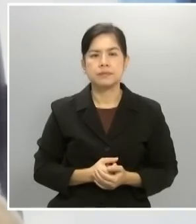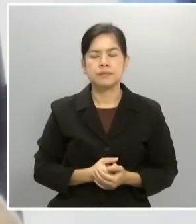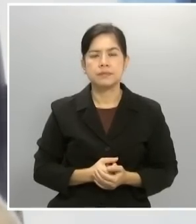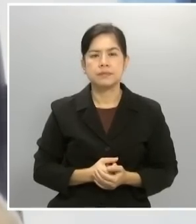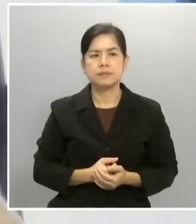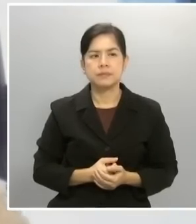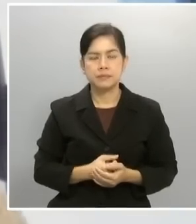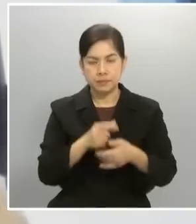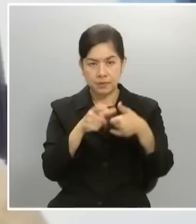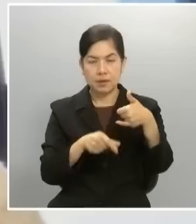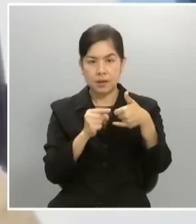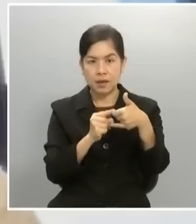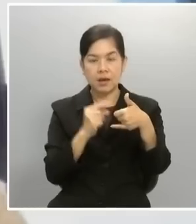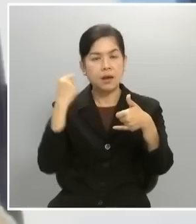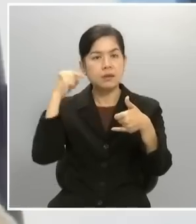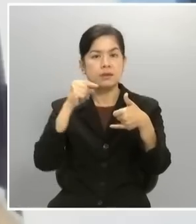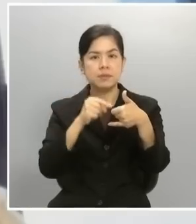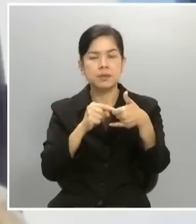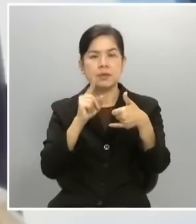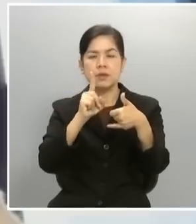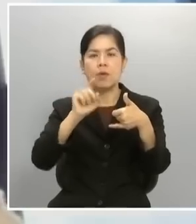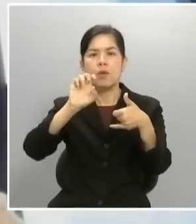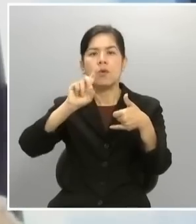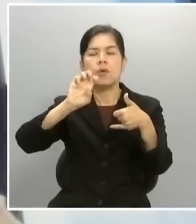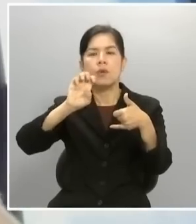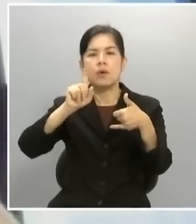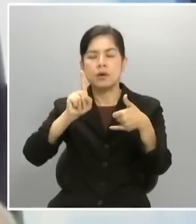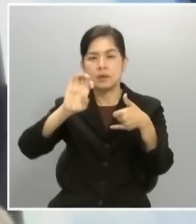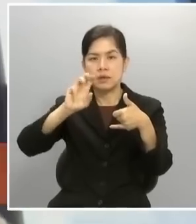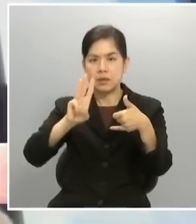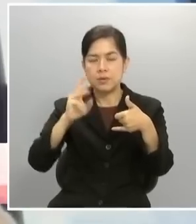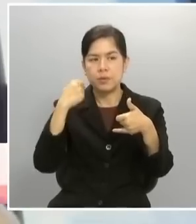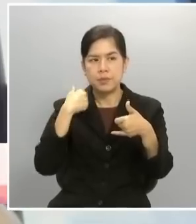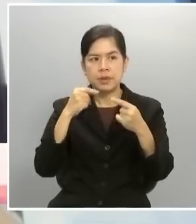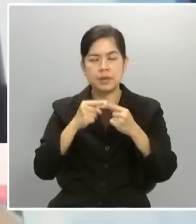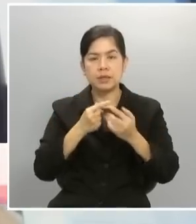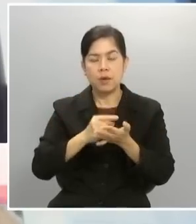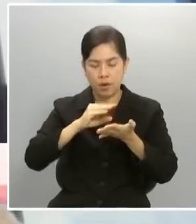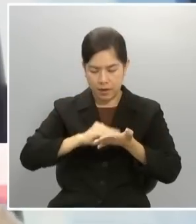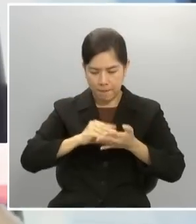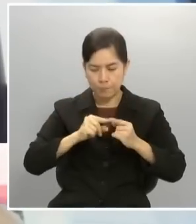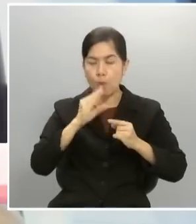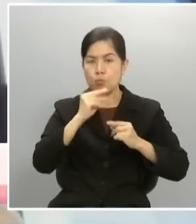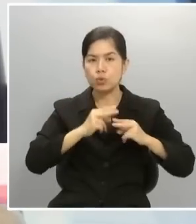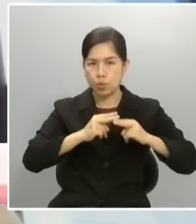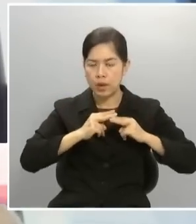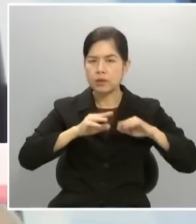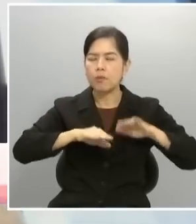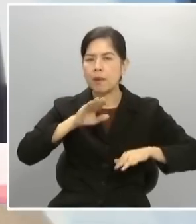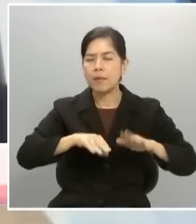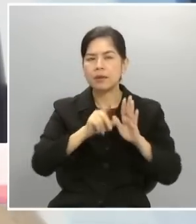แล้วคุณดิวเองเนี่ยนะฮะแกก็ได้มีการอัดคลิปแล้วก็แถลงการณ์ในมุมของแกเองเนี่ยเป็นเวลาประมาณสักเกือบๆครึ่ง